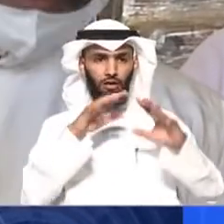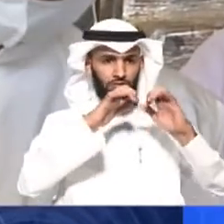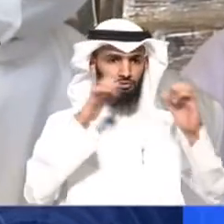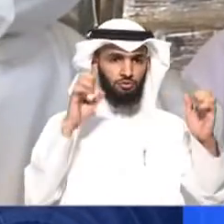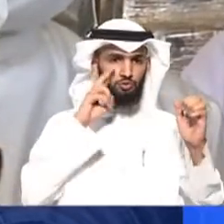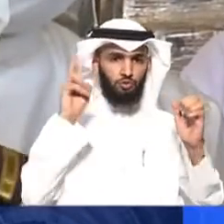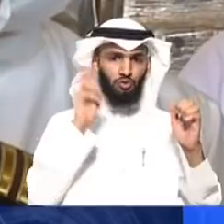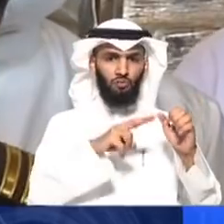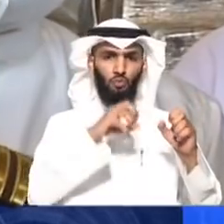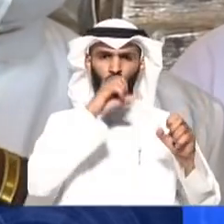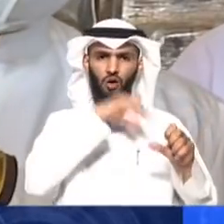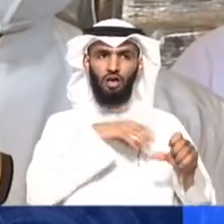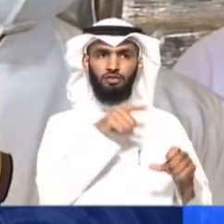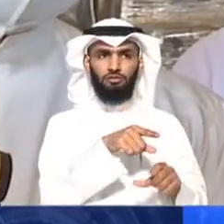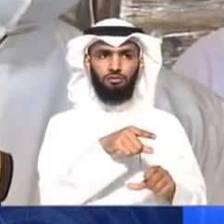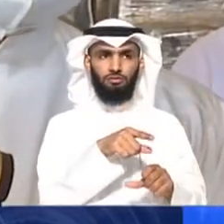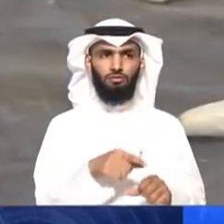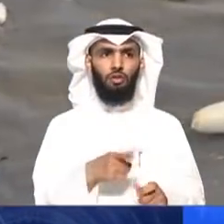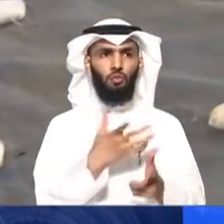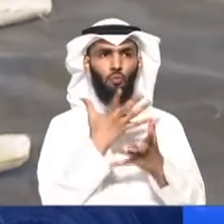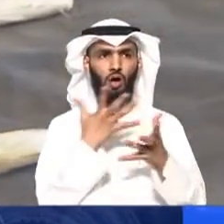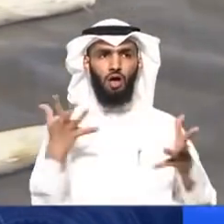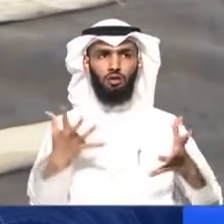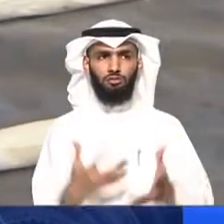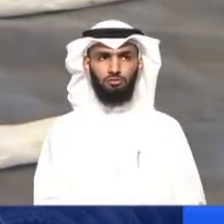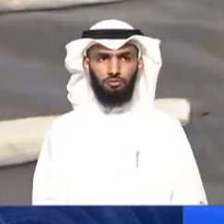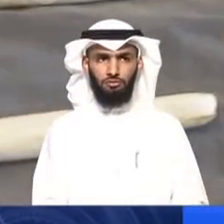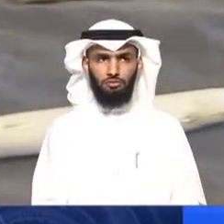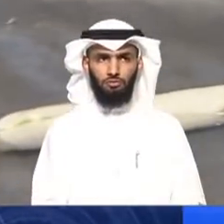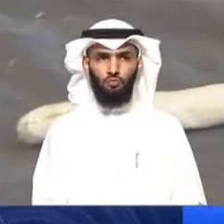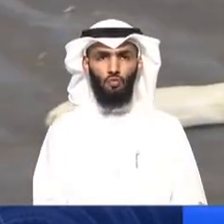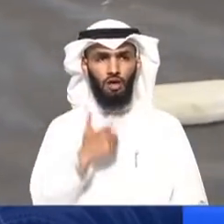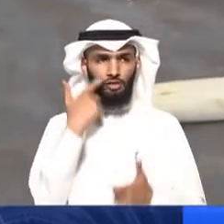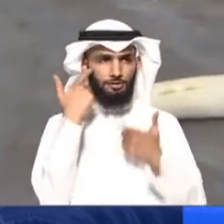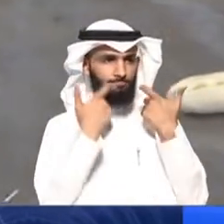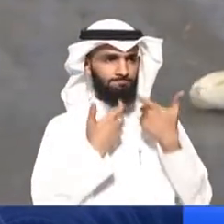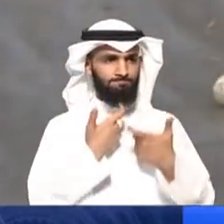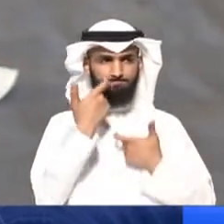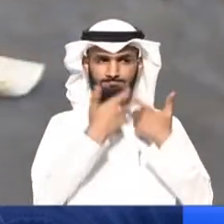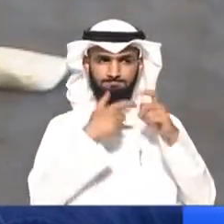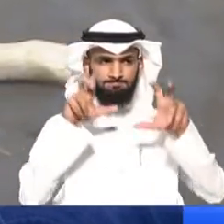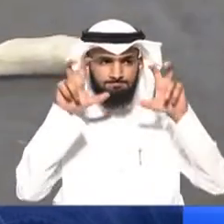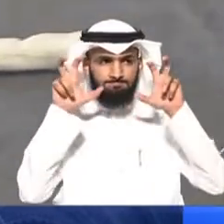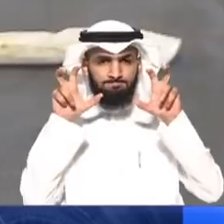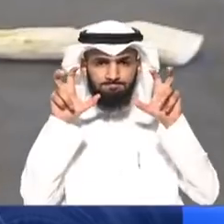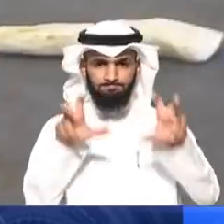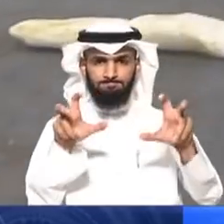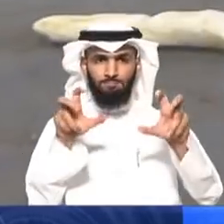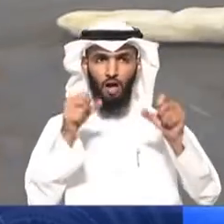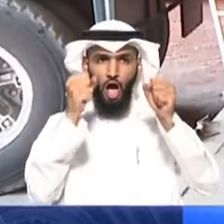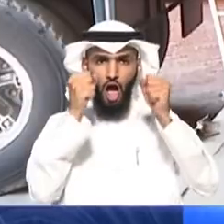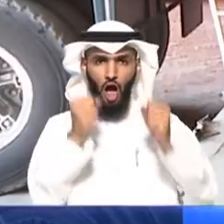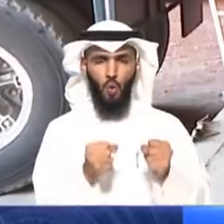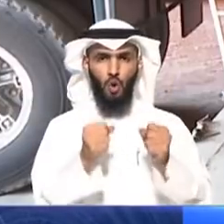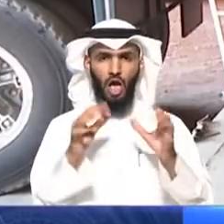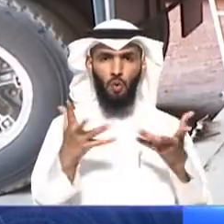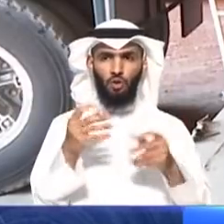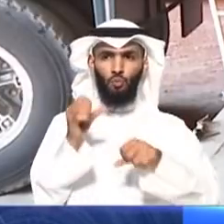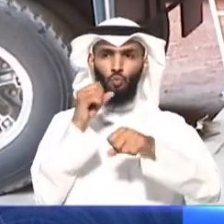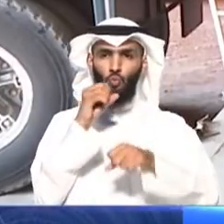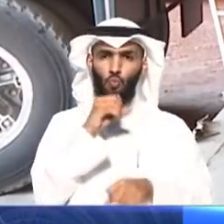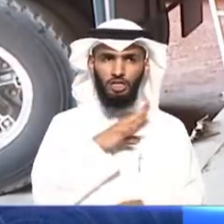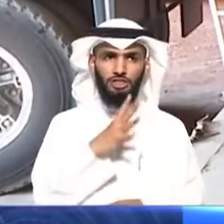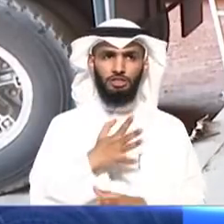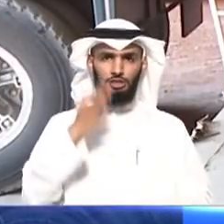وتم تفتيشها وهذا اللي حصلناه. رصد بدقة كبيرة أي محاولة للتهريب وضرب بيد من حديد لكل من تسول